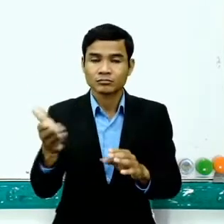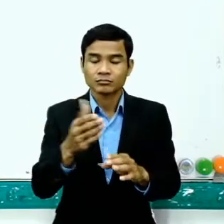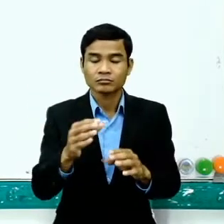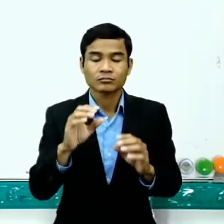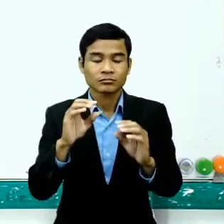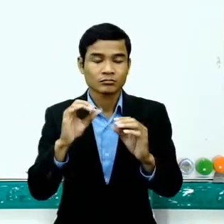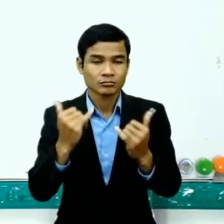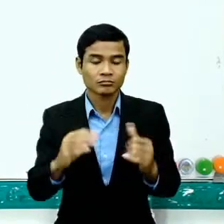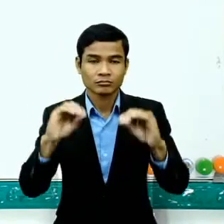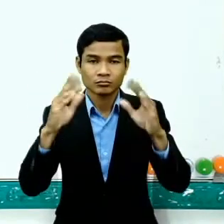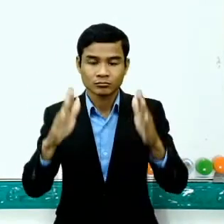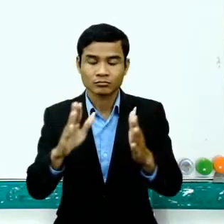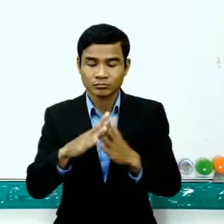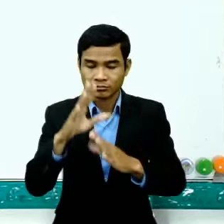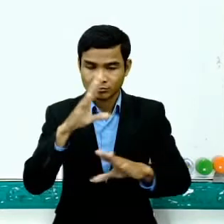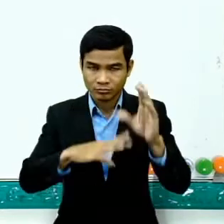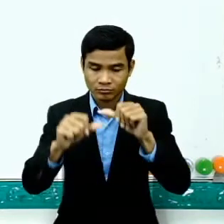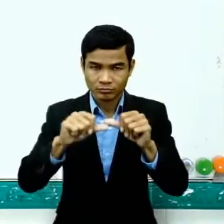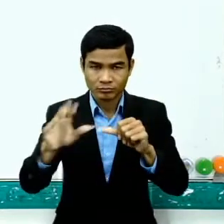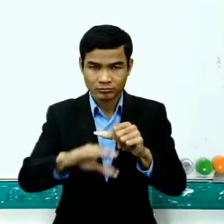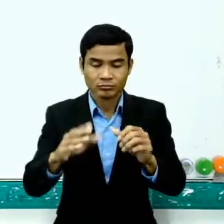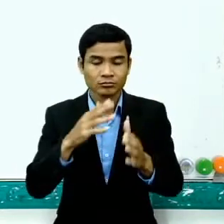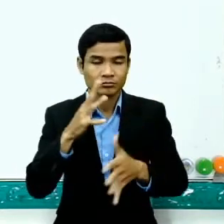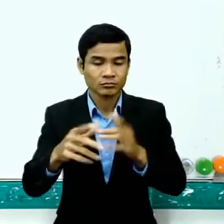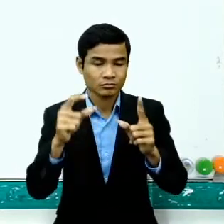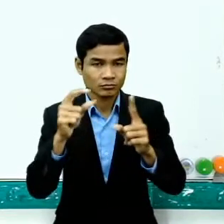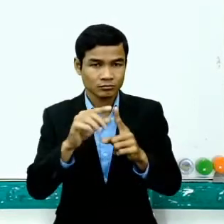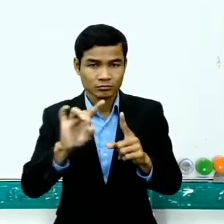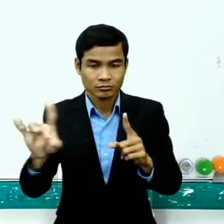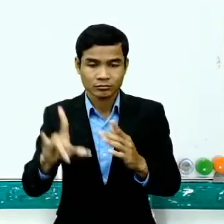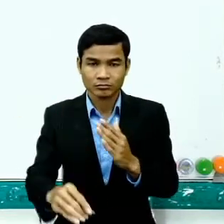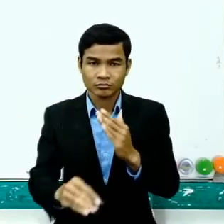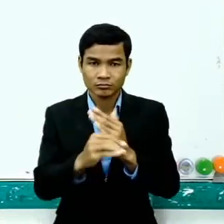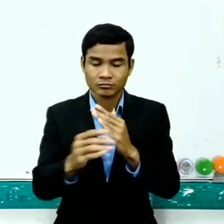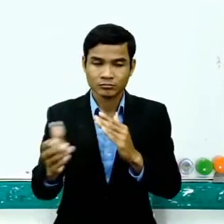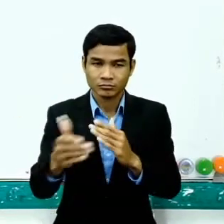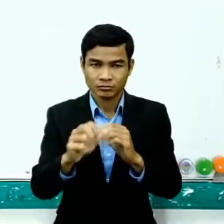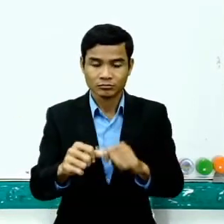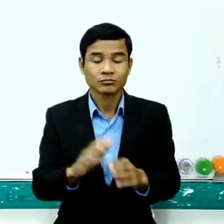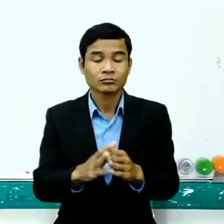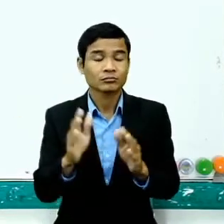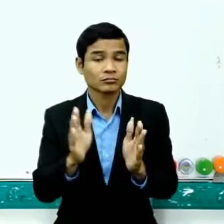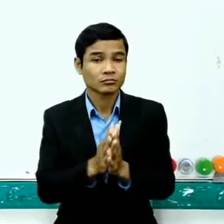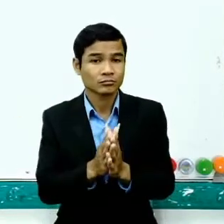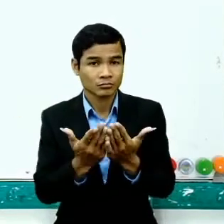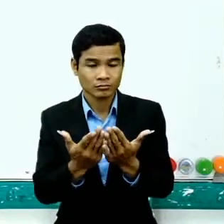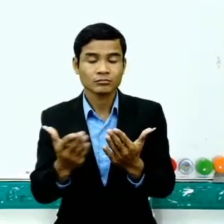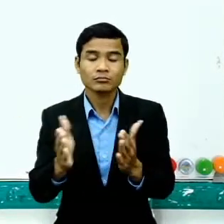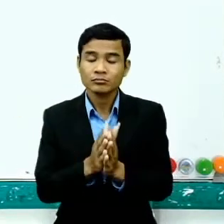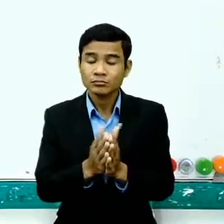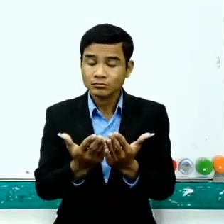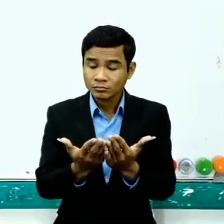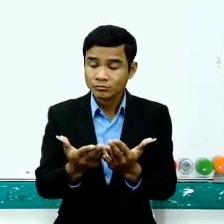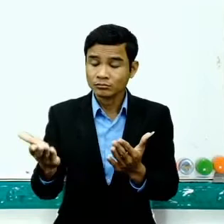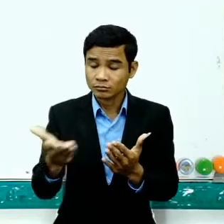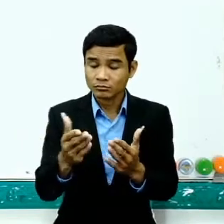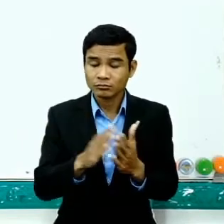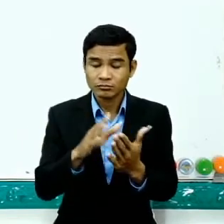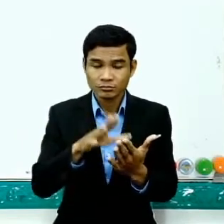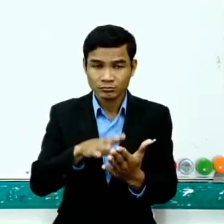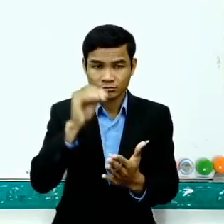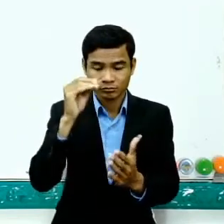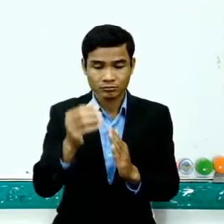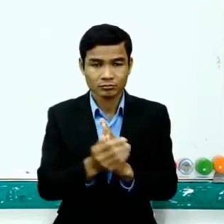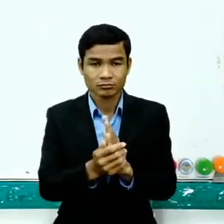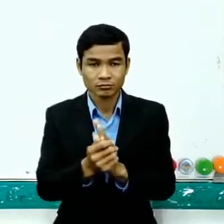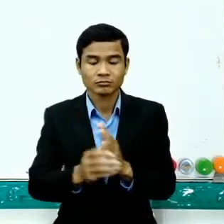rồi năng non con mọc sạc xa bẩn tó cứ ca ăn chiên mình thèm tiết nơi nóng super sắc sắc cổ con côn bắc super sắc sắc cổ đa